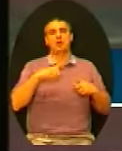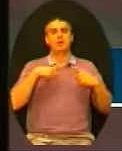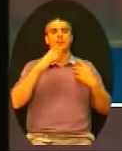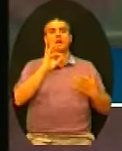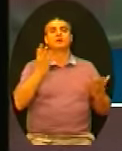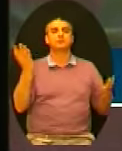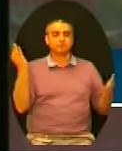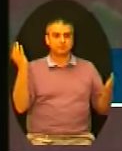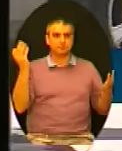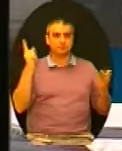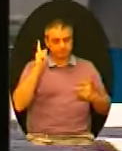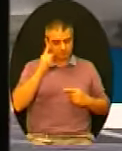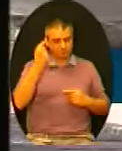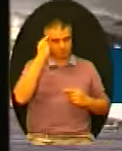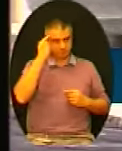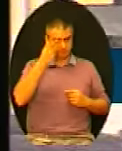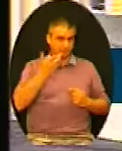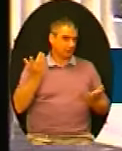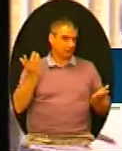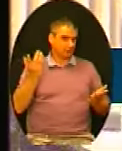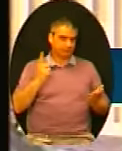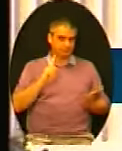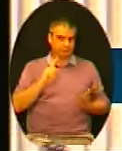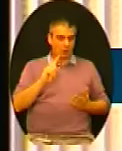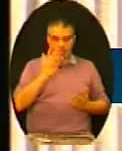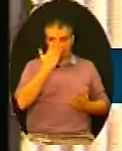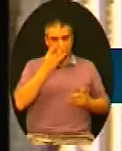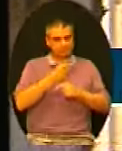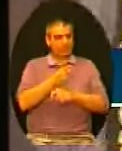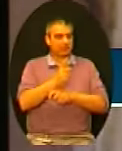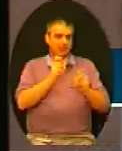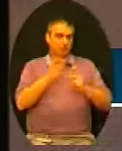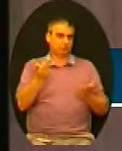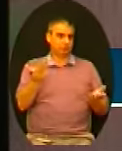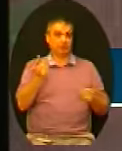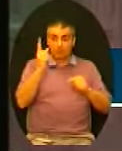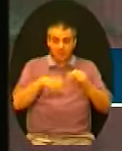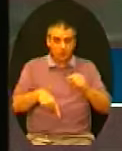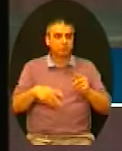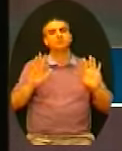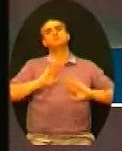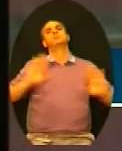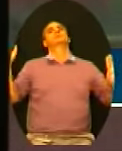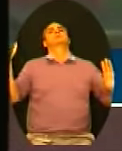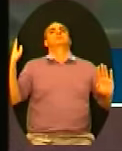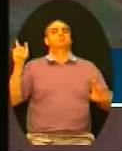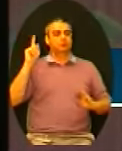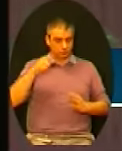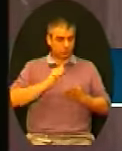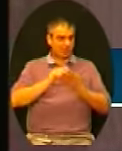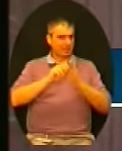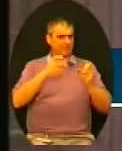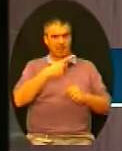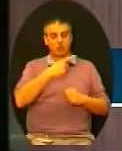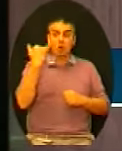בחיים. וצריך לדעת, ולא להתאכזר לאנשים הללו, הנה הם טעו, זהו, מבחינתנו, יש איזה כתבת